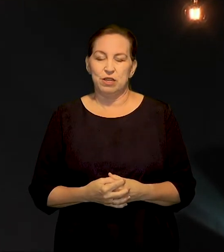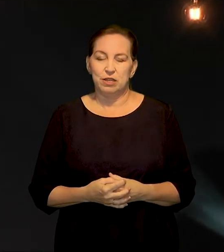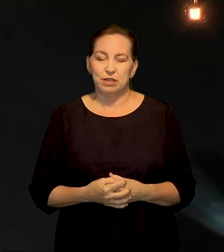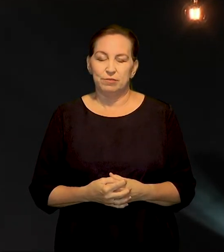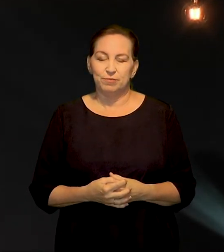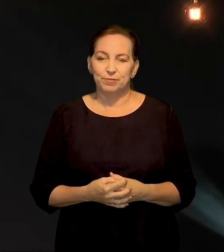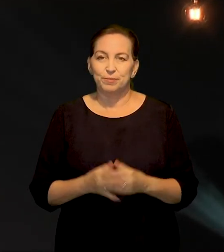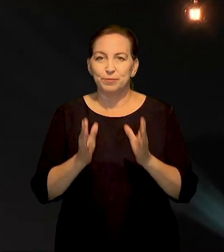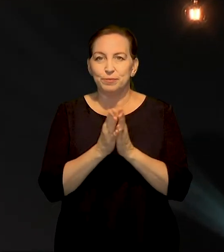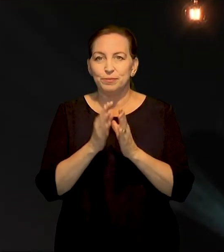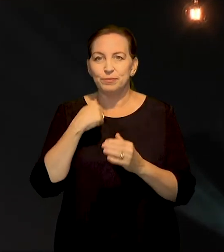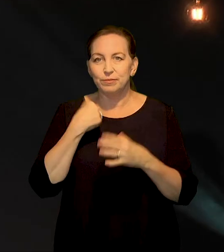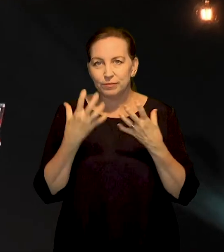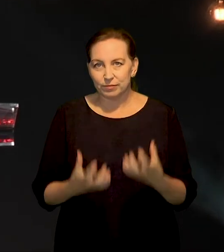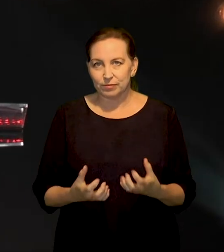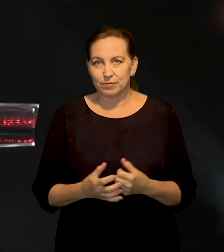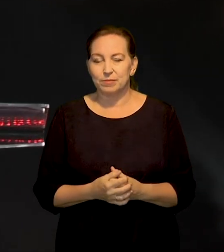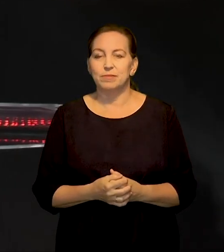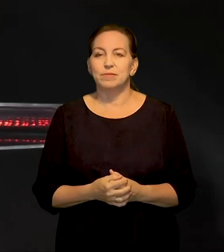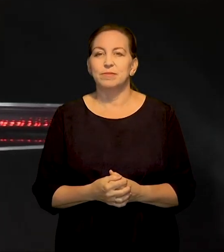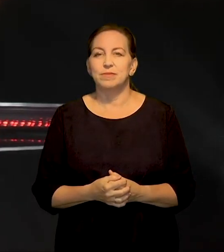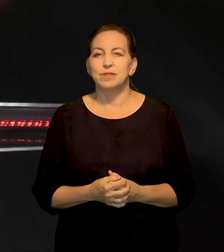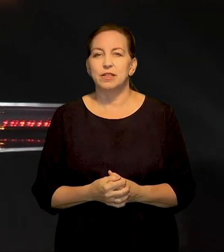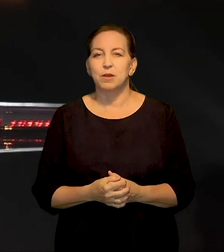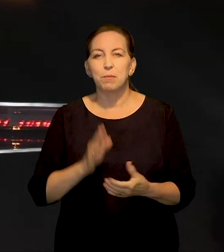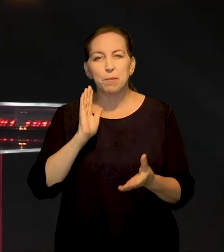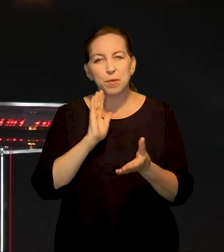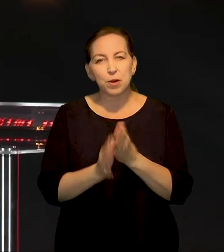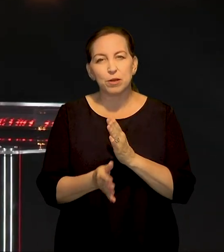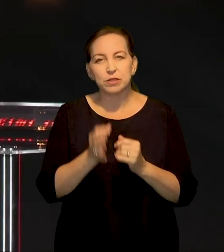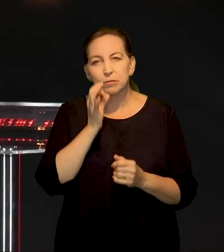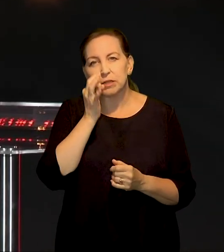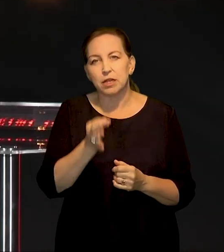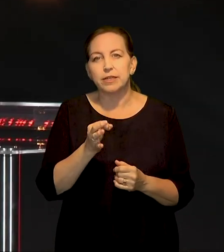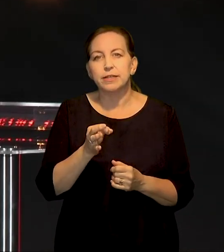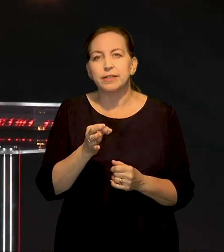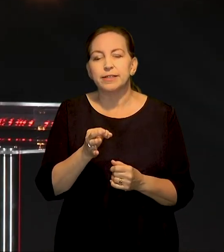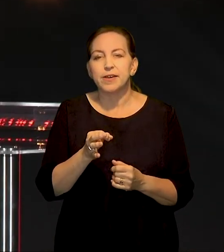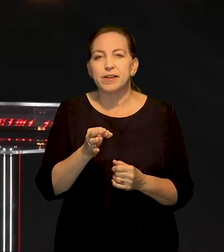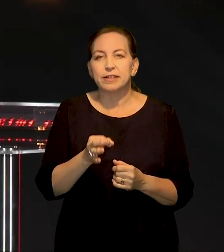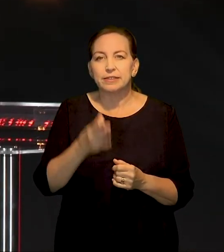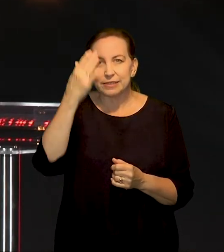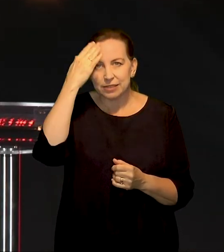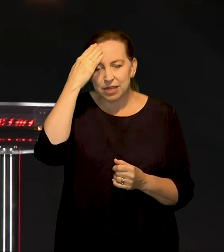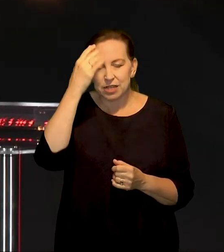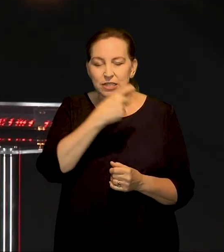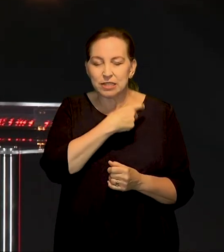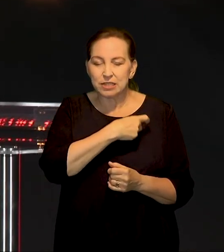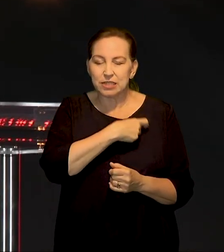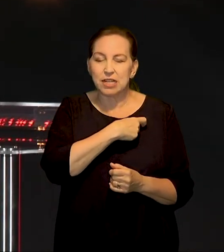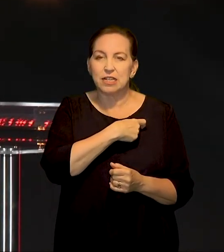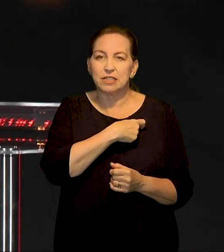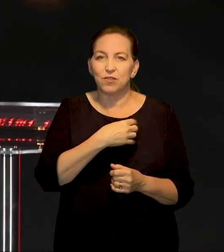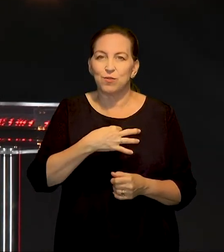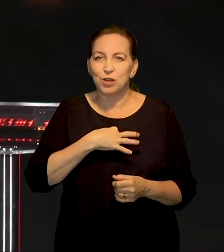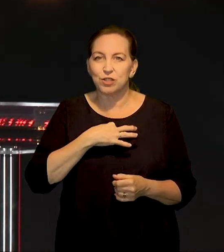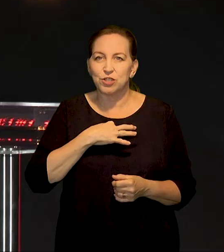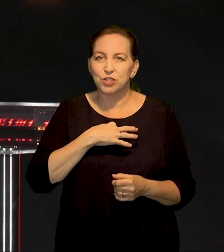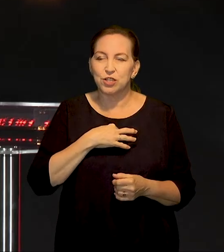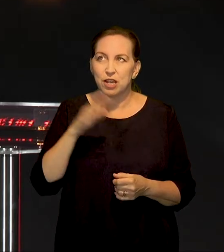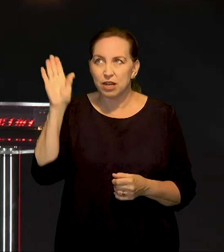skoncentrowanie się na swoich poglądach, na swojej sprawiedliwości, skoncentrowanie się na swoim myśleniu religijnym,